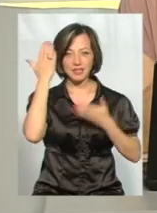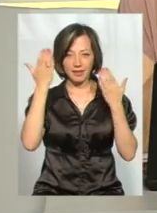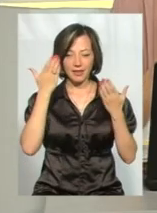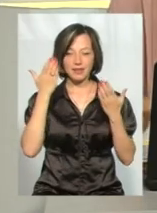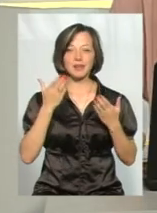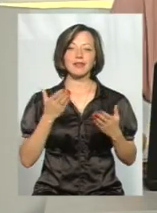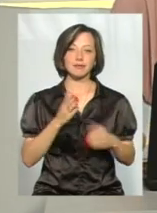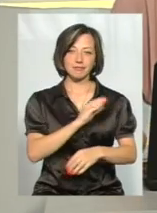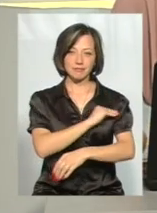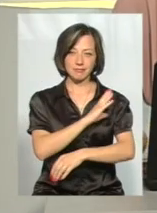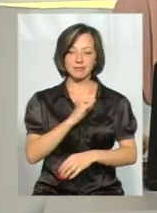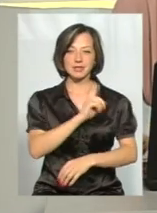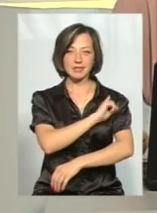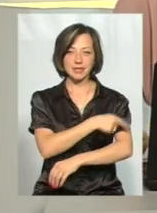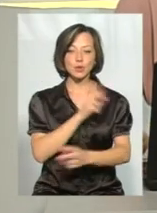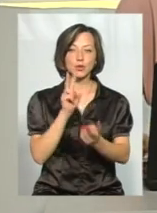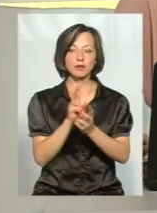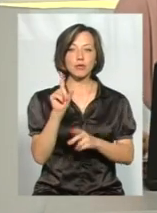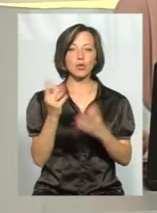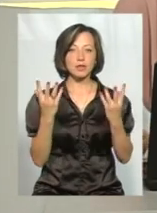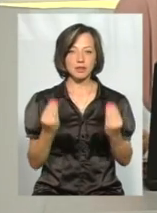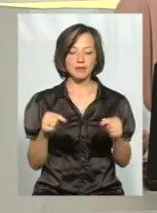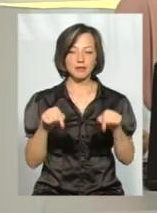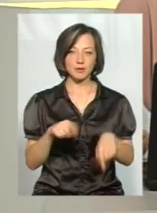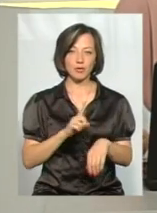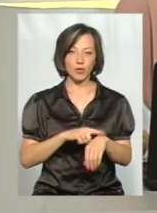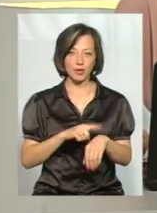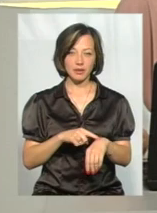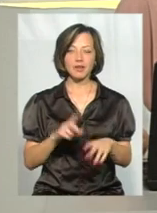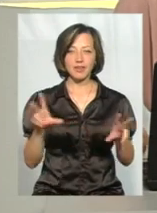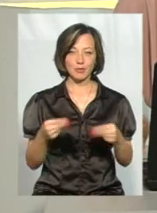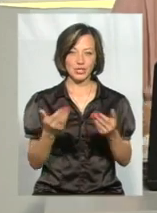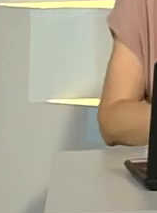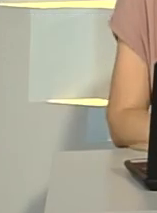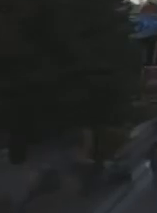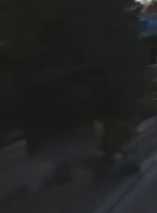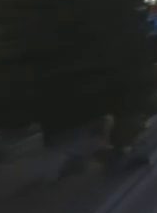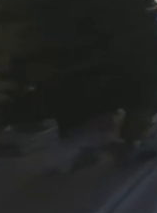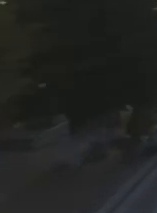веселих. Набирайтесь наснаги, а зустрінемось уже з понеділка о цій же порі. Нехай щастить!